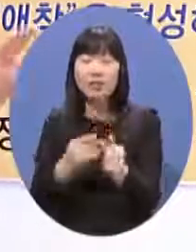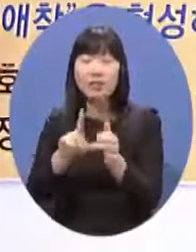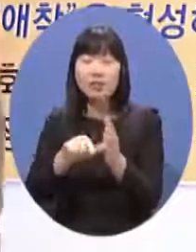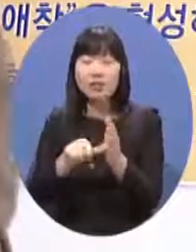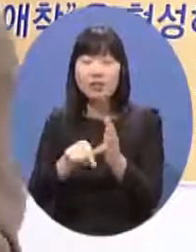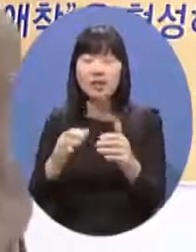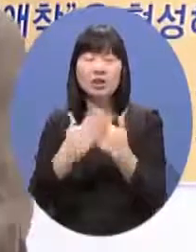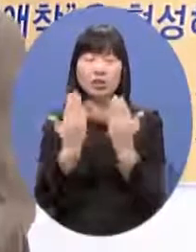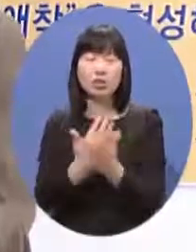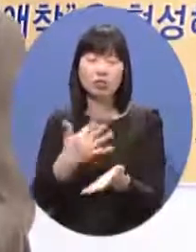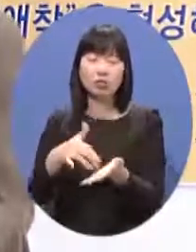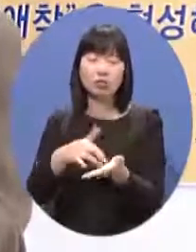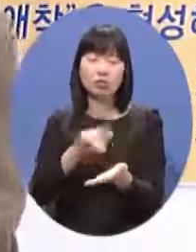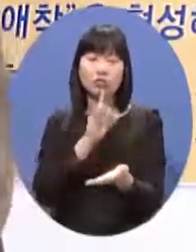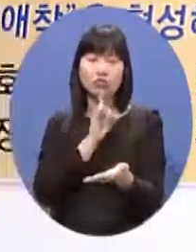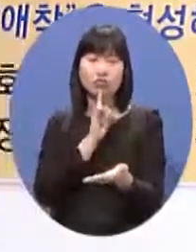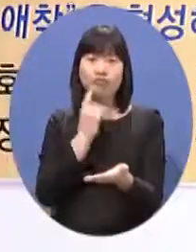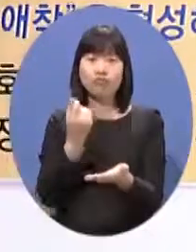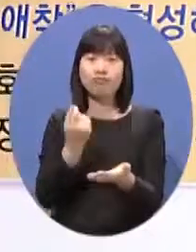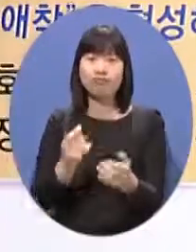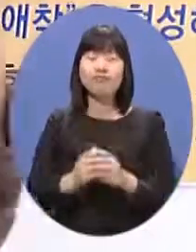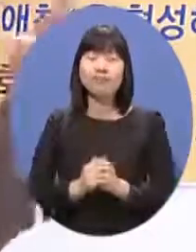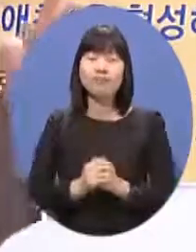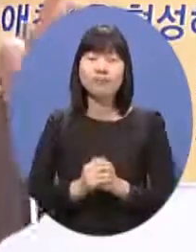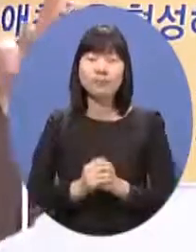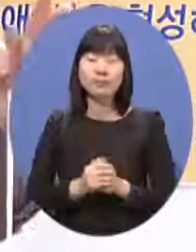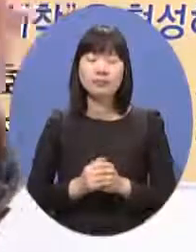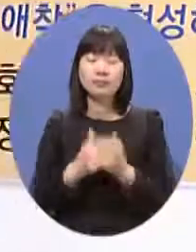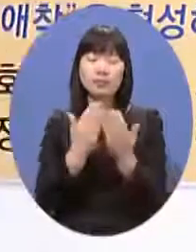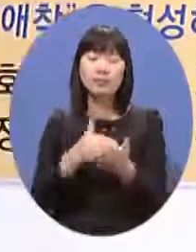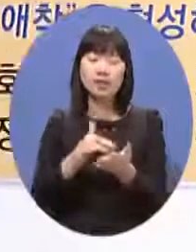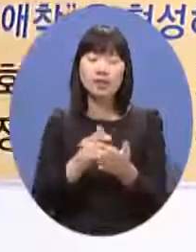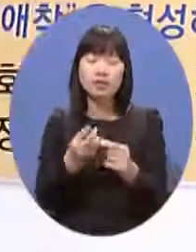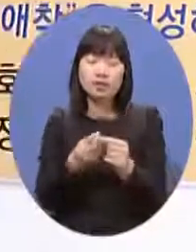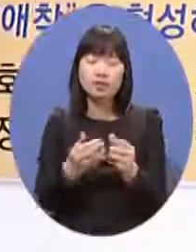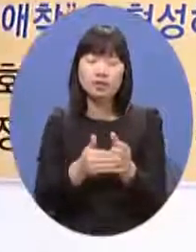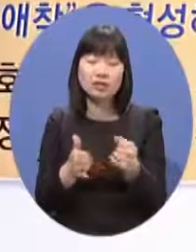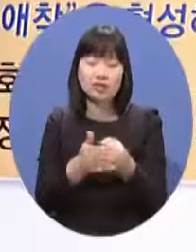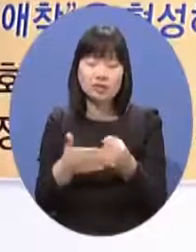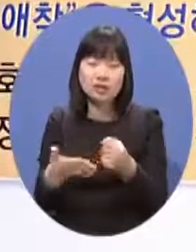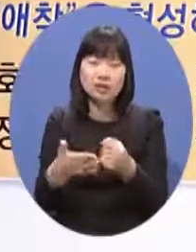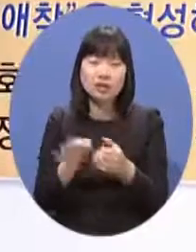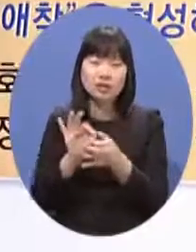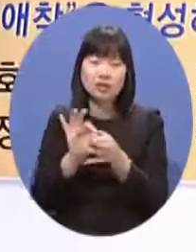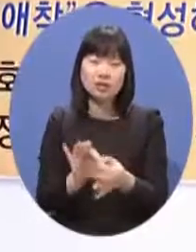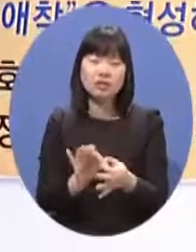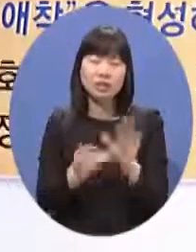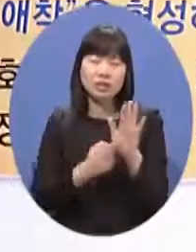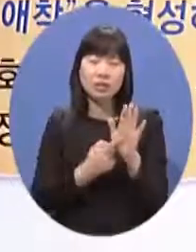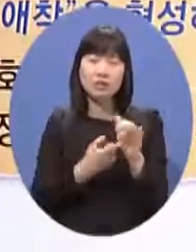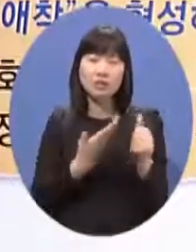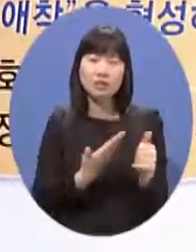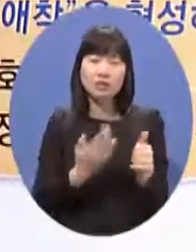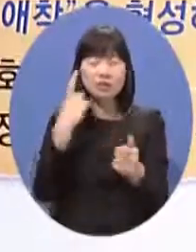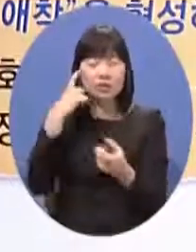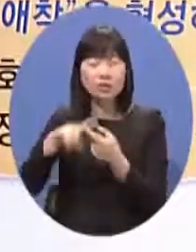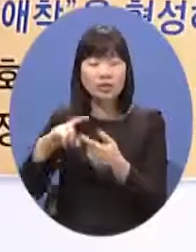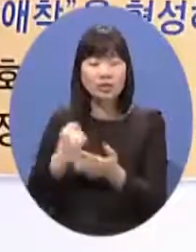시간의 총량이거든요. 반응하고. 근데 자 총량은 적으니까. 계속